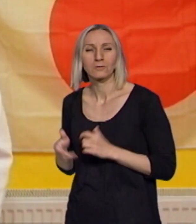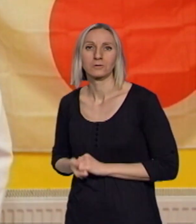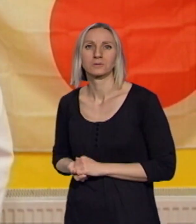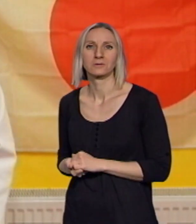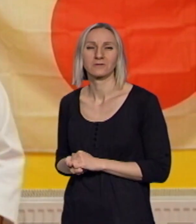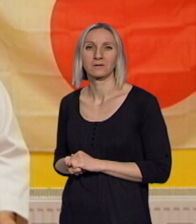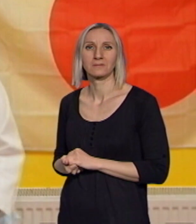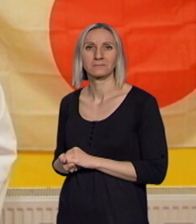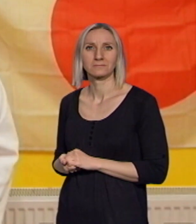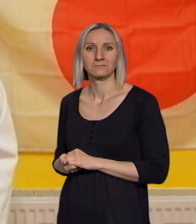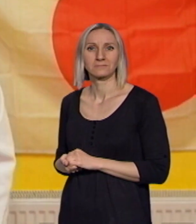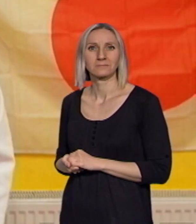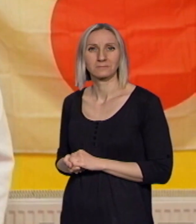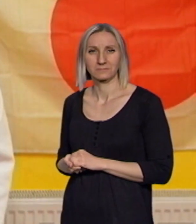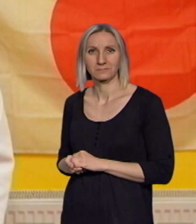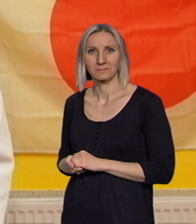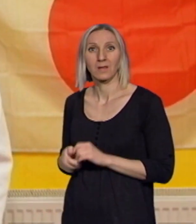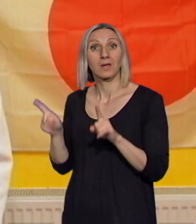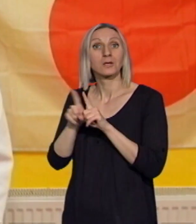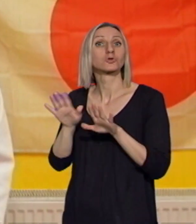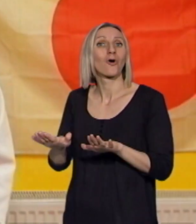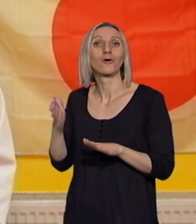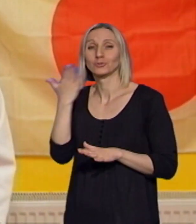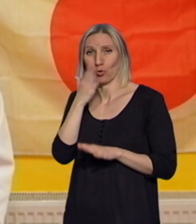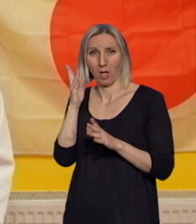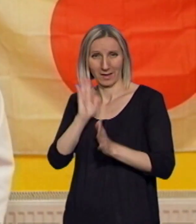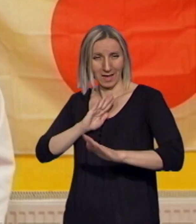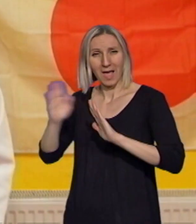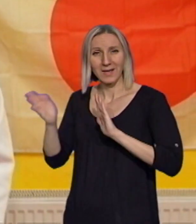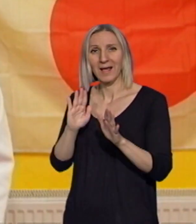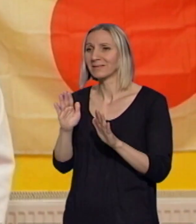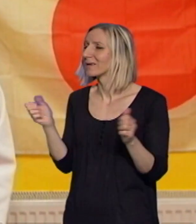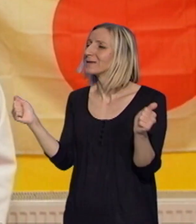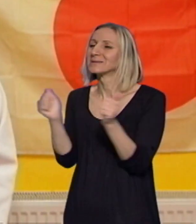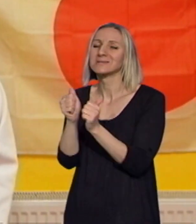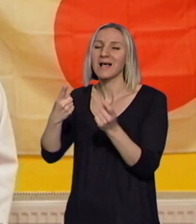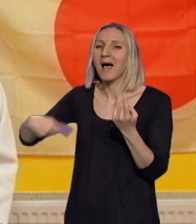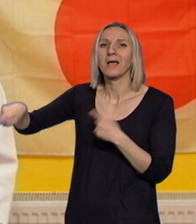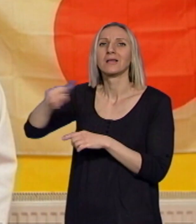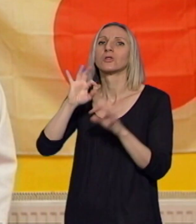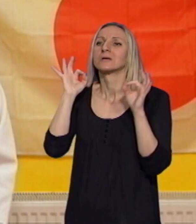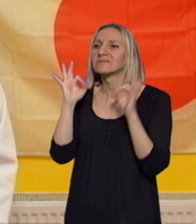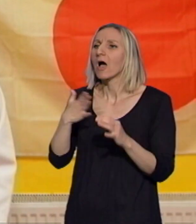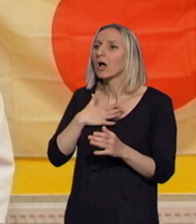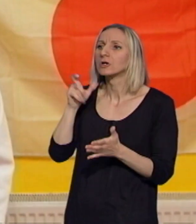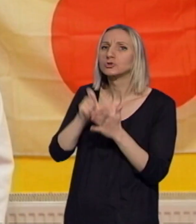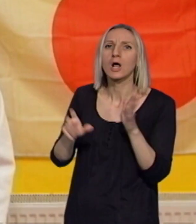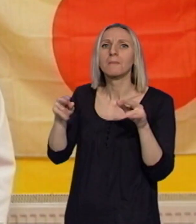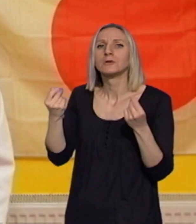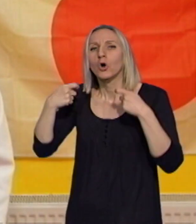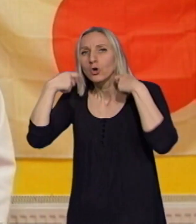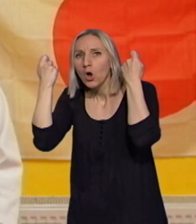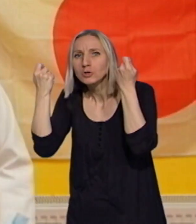tako. Imamo i taj običaj ovdje da zajedno svakog našeg člana kada ima